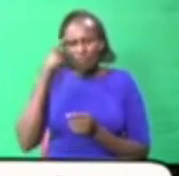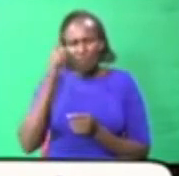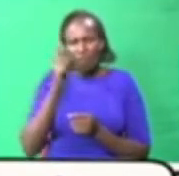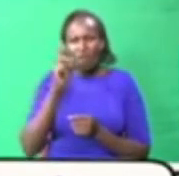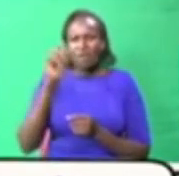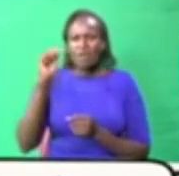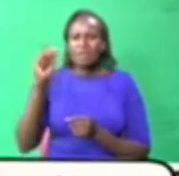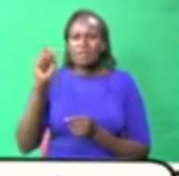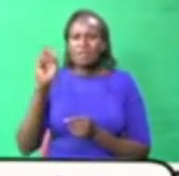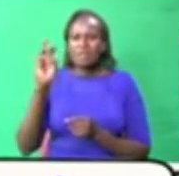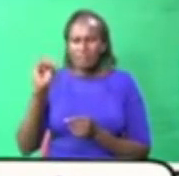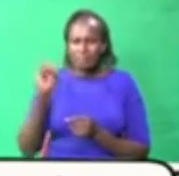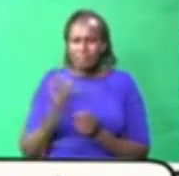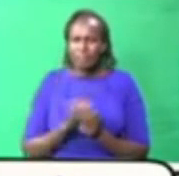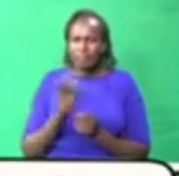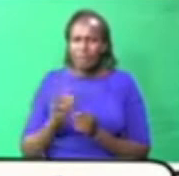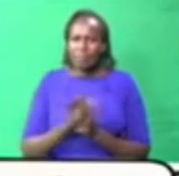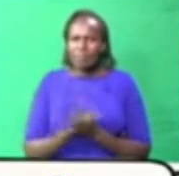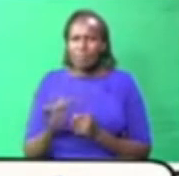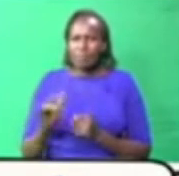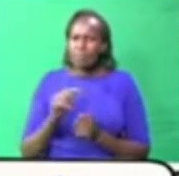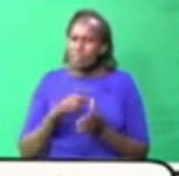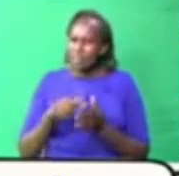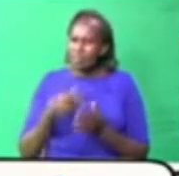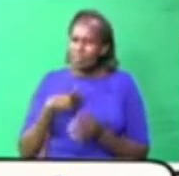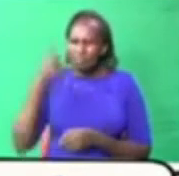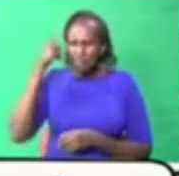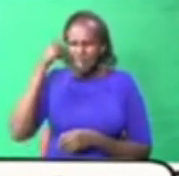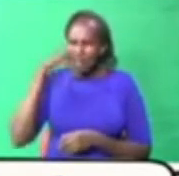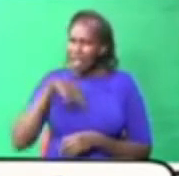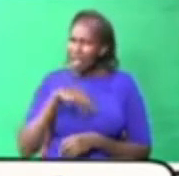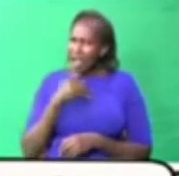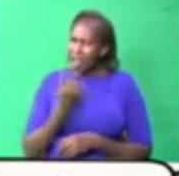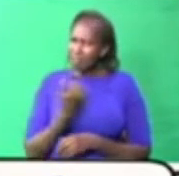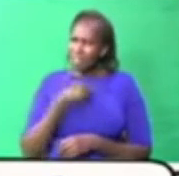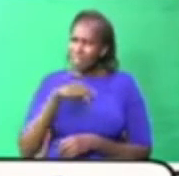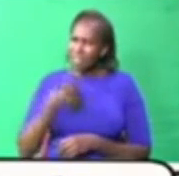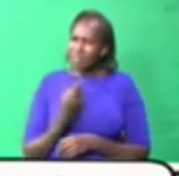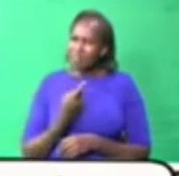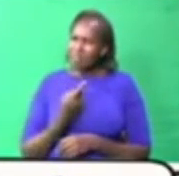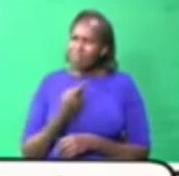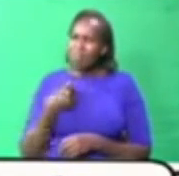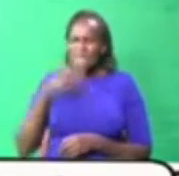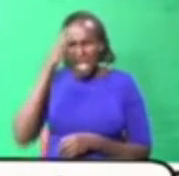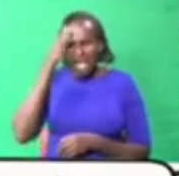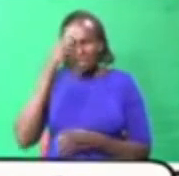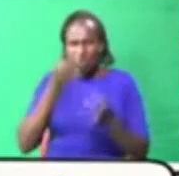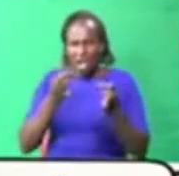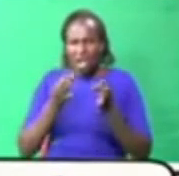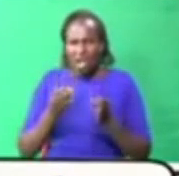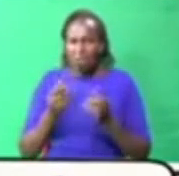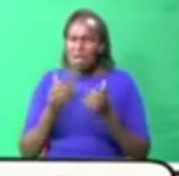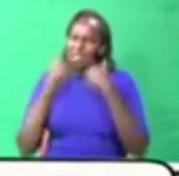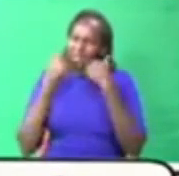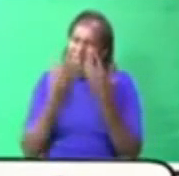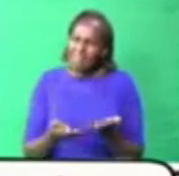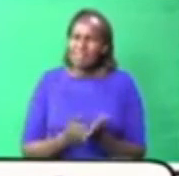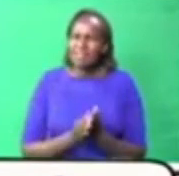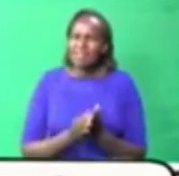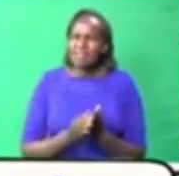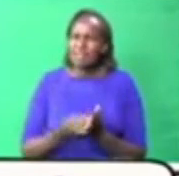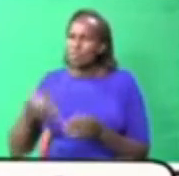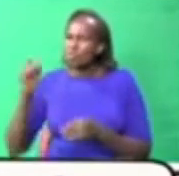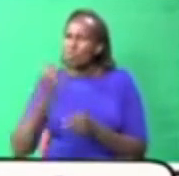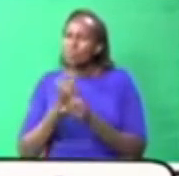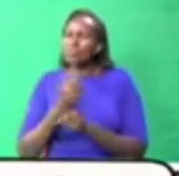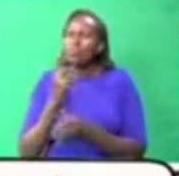enda kwa ATM. Kwa my mind najiuliza, kwa ATM naenda kufanya nini? And I know my account is not even zero.